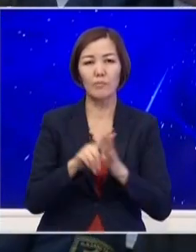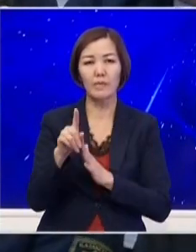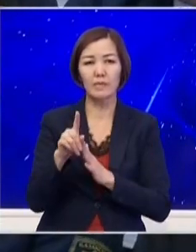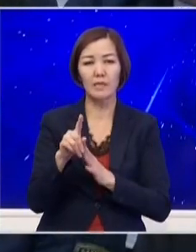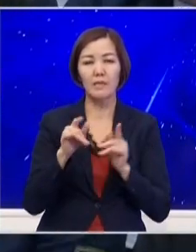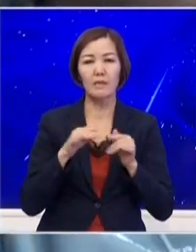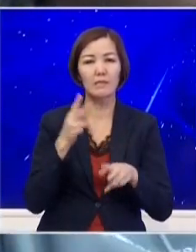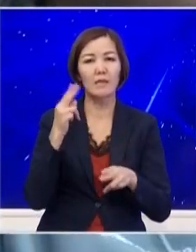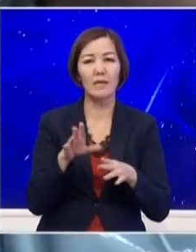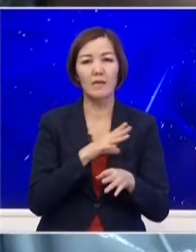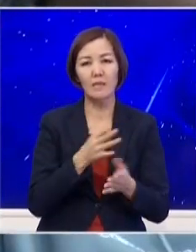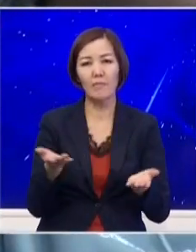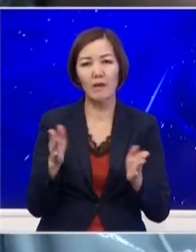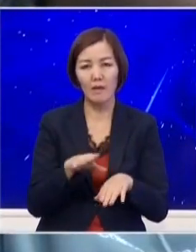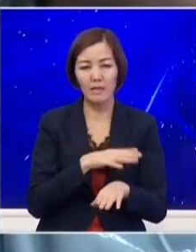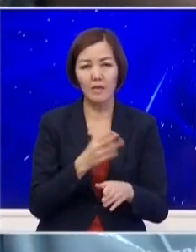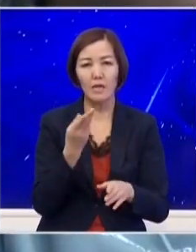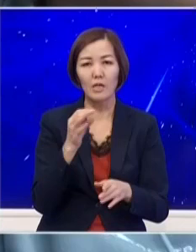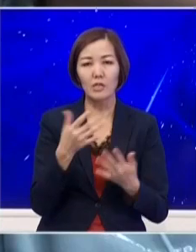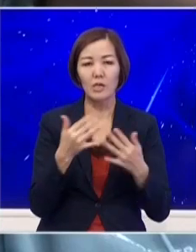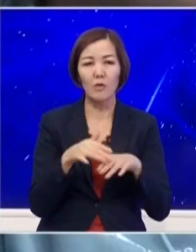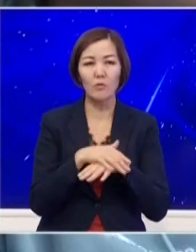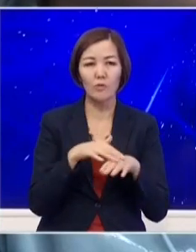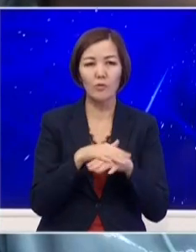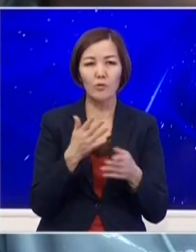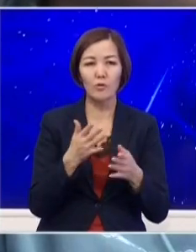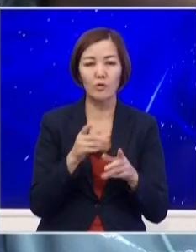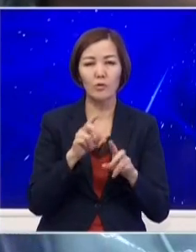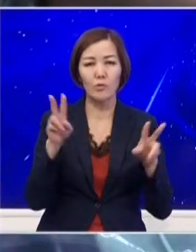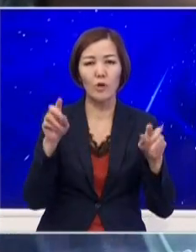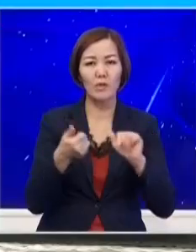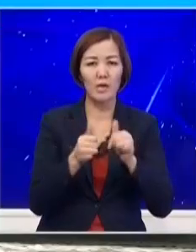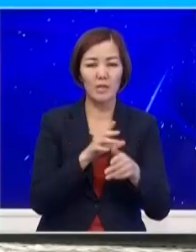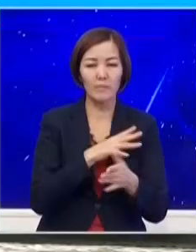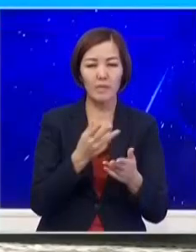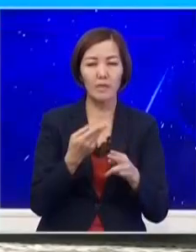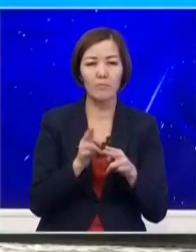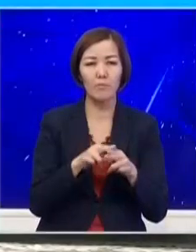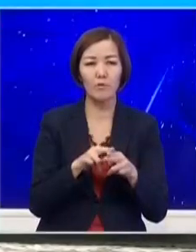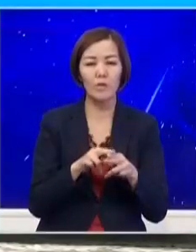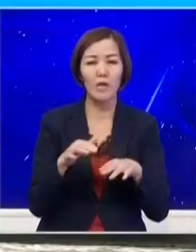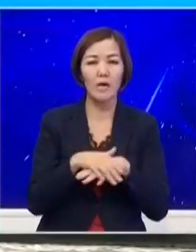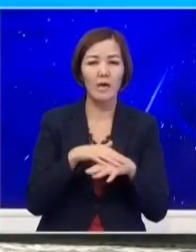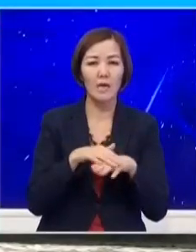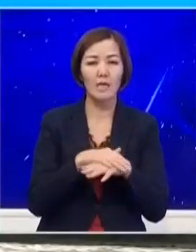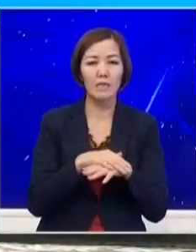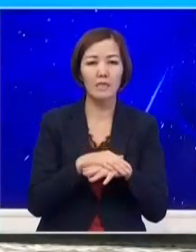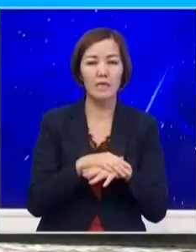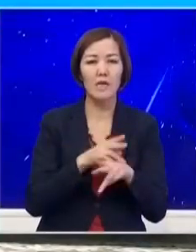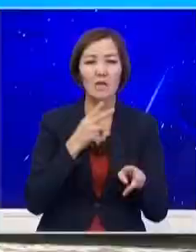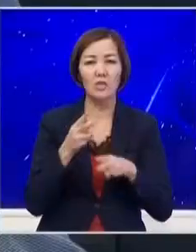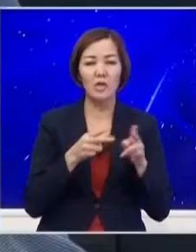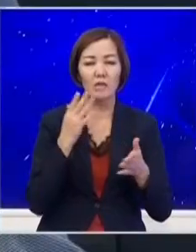іс аяқталмай тасталды. Бұл Шелек ауылы тұрғындарының ұранын айналып кеткен. Бұл тіркесте халықтың жанай қай